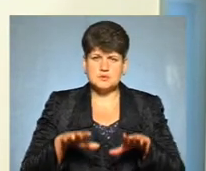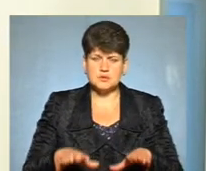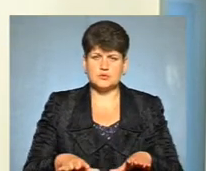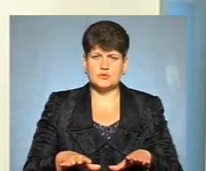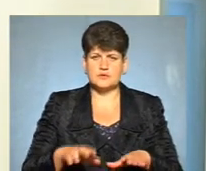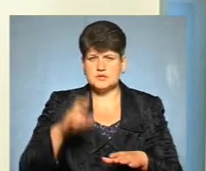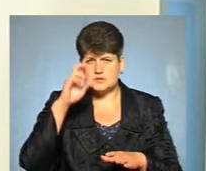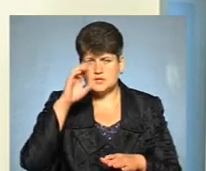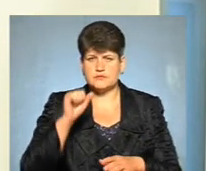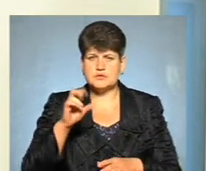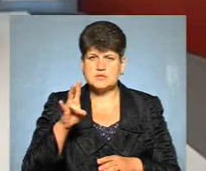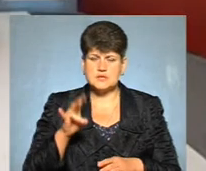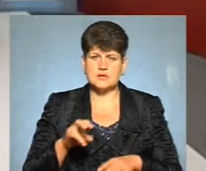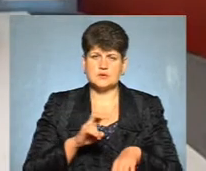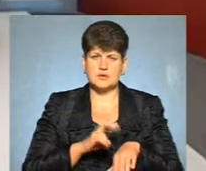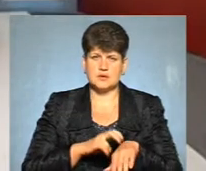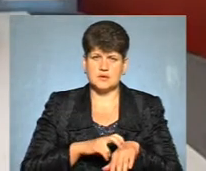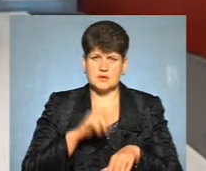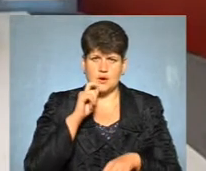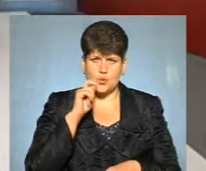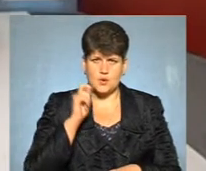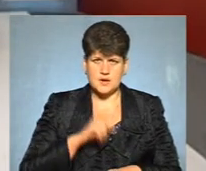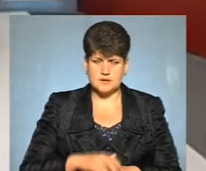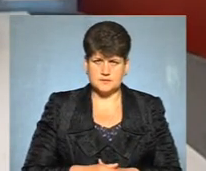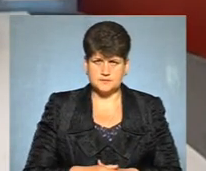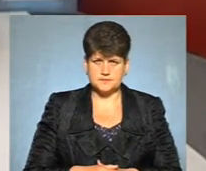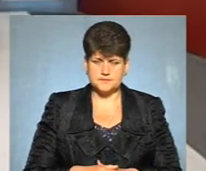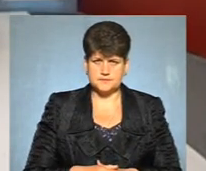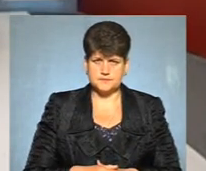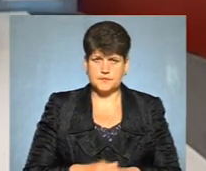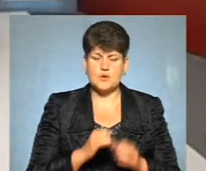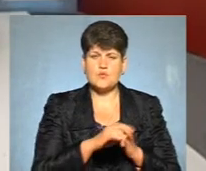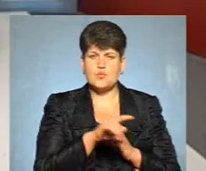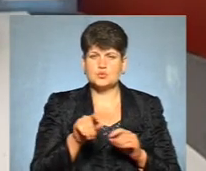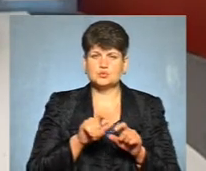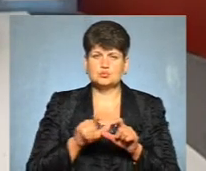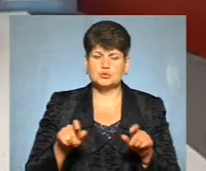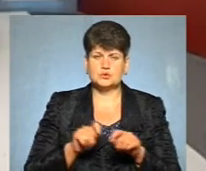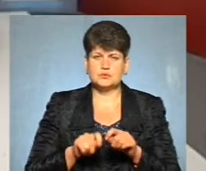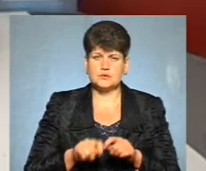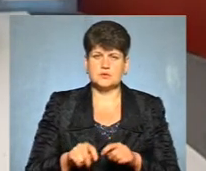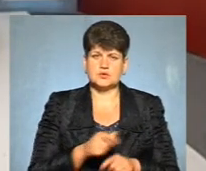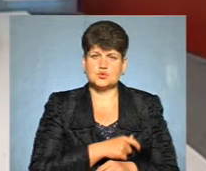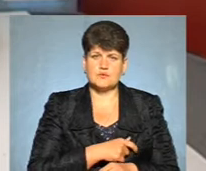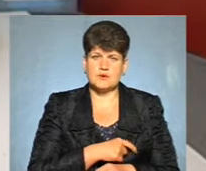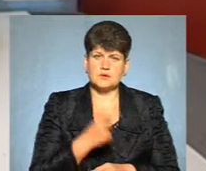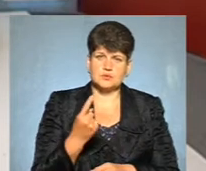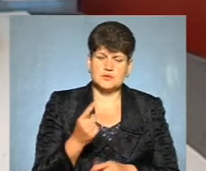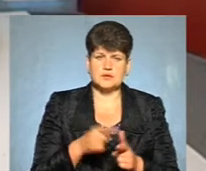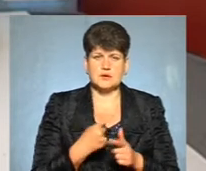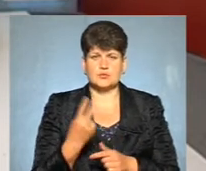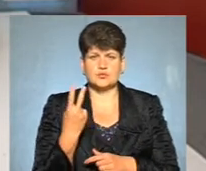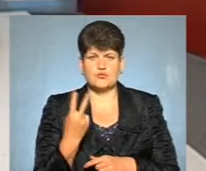державного санітарного лікаря України. В кожному пункті тестування чергувало один або двоє